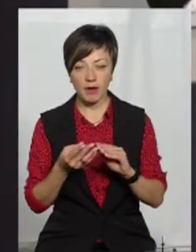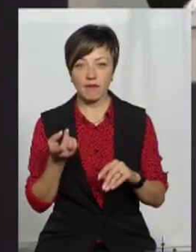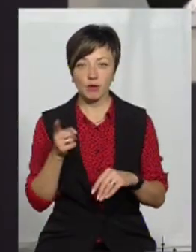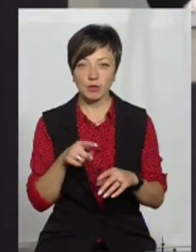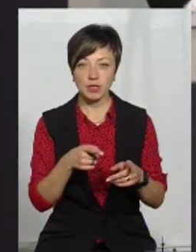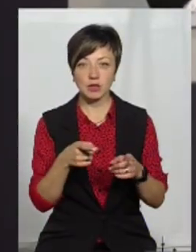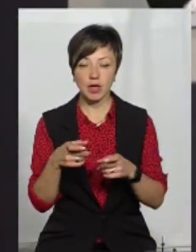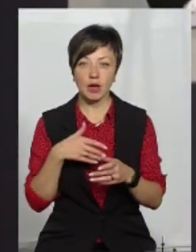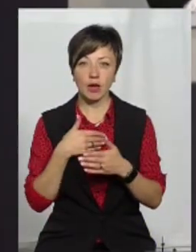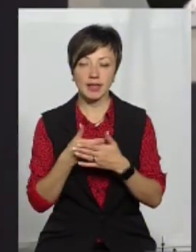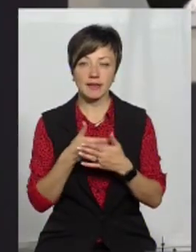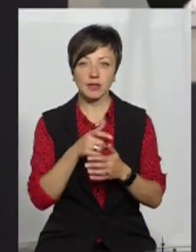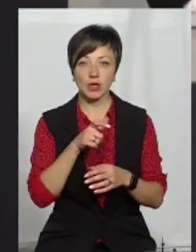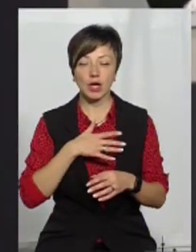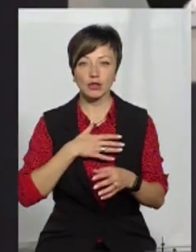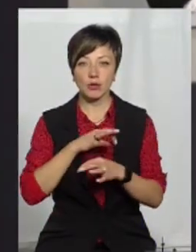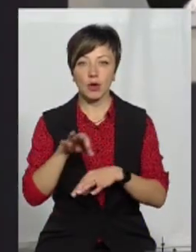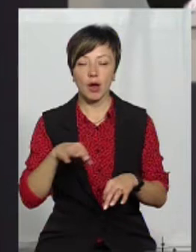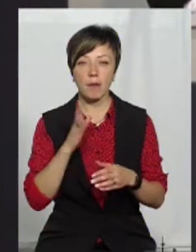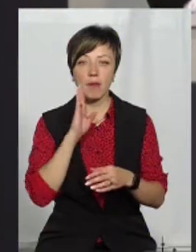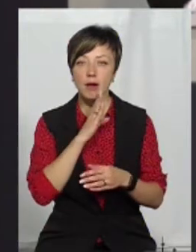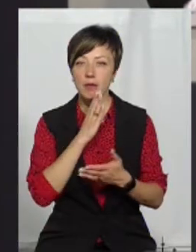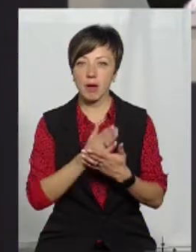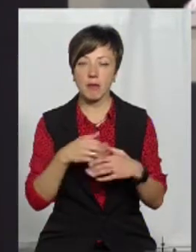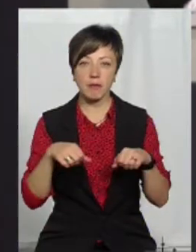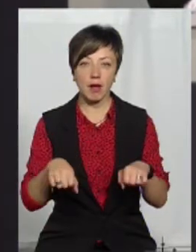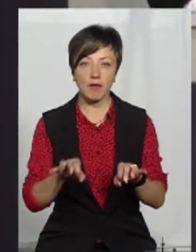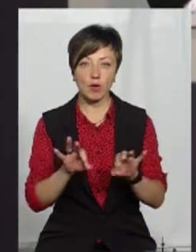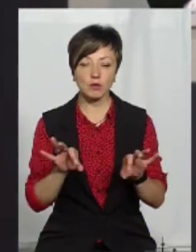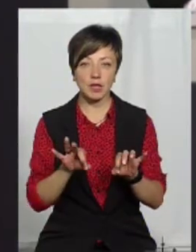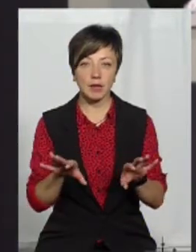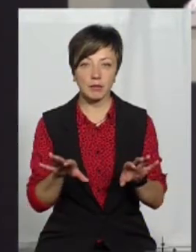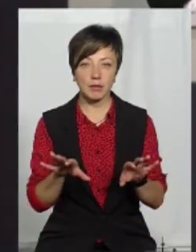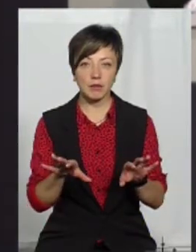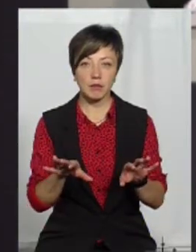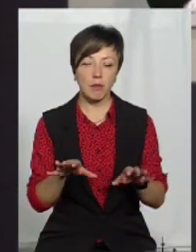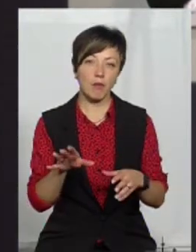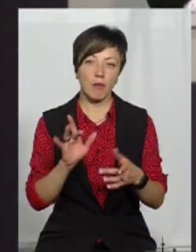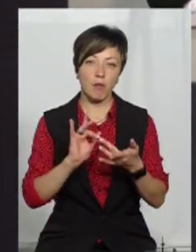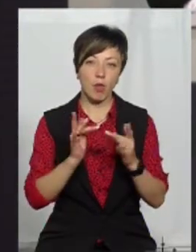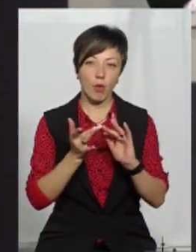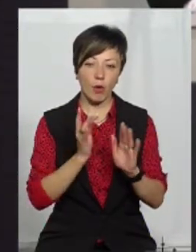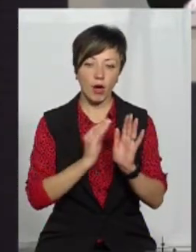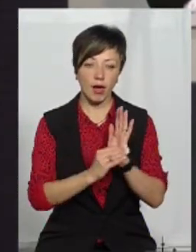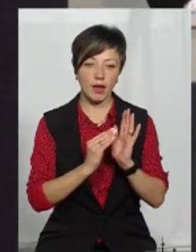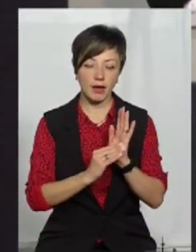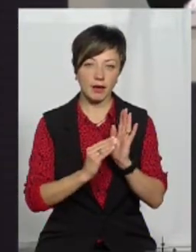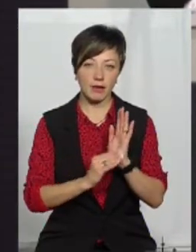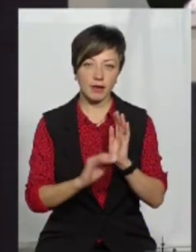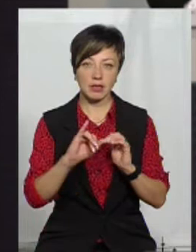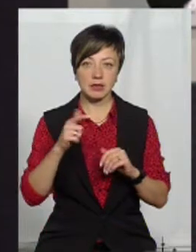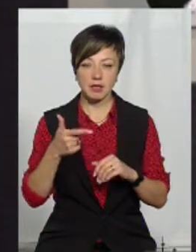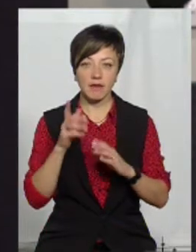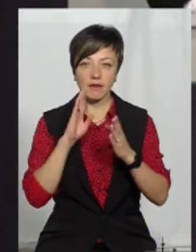числі ми залучаємо таких громадських активістів до нашого проєкту «Мама має право» і розповідаємо, ми залучаємо блогерів, в тому числі відомих, як інстаграмних,